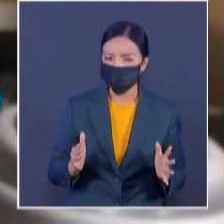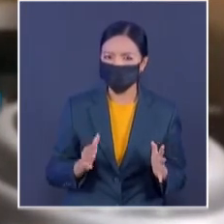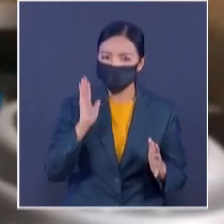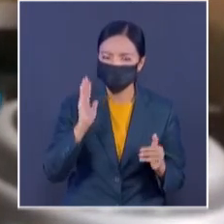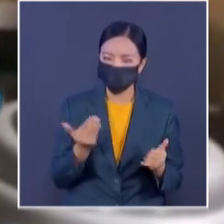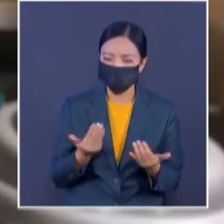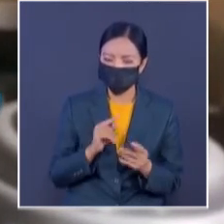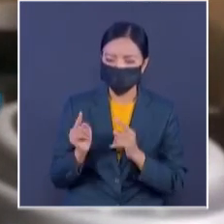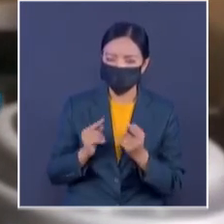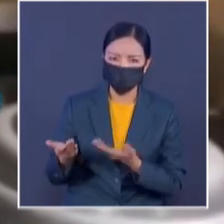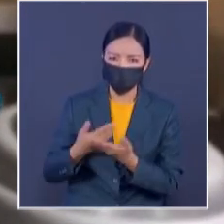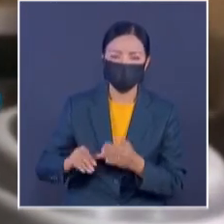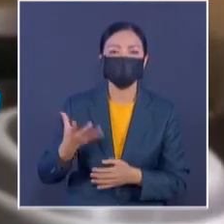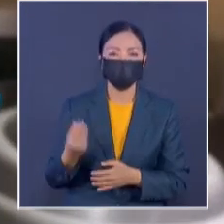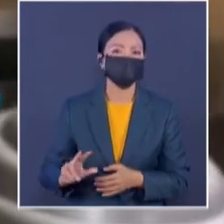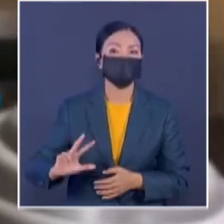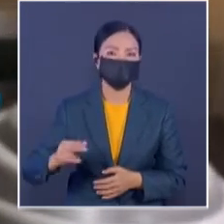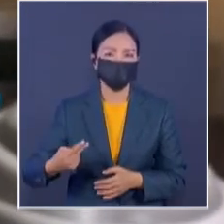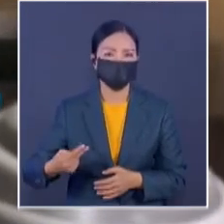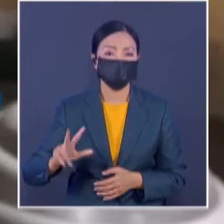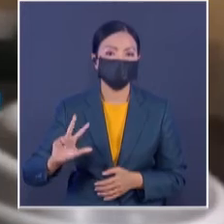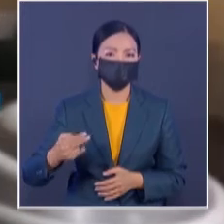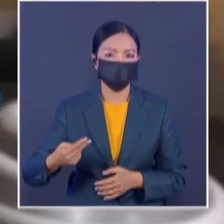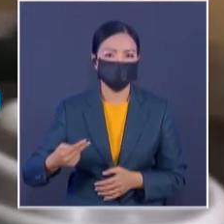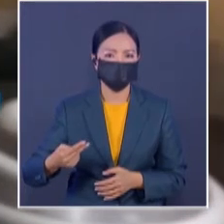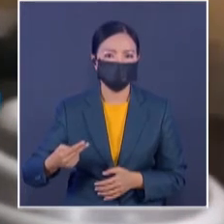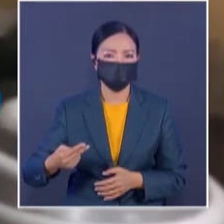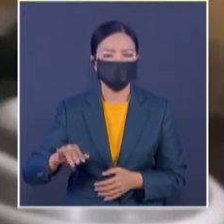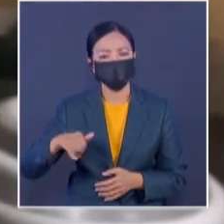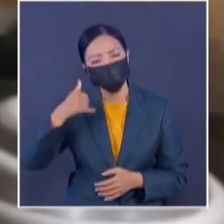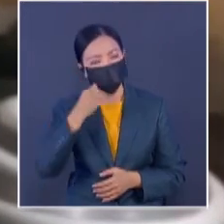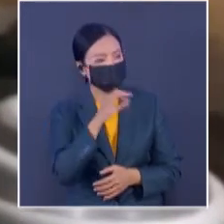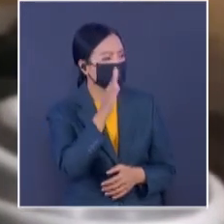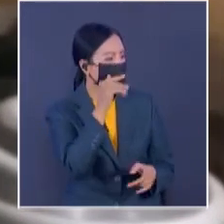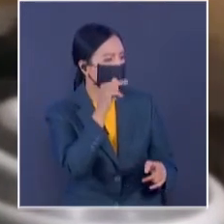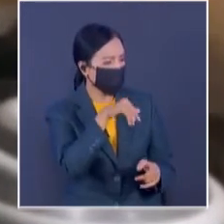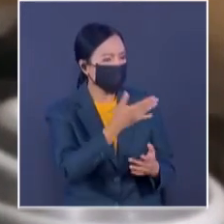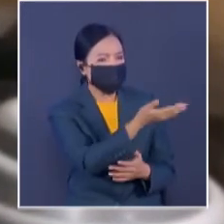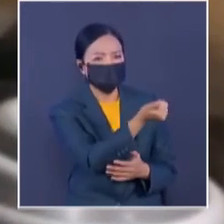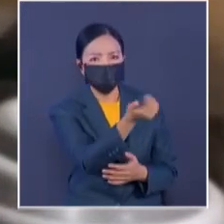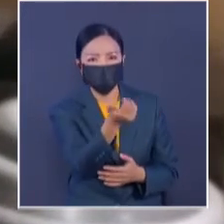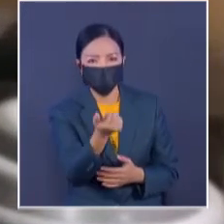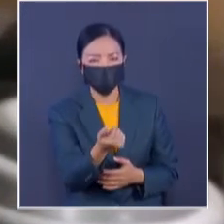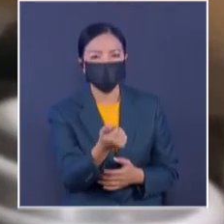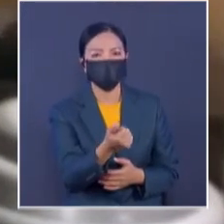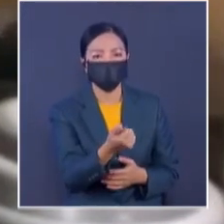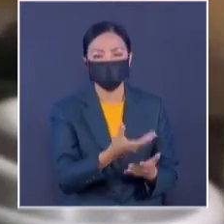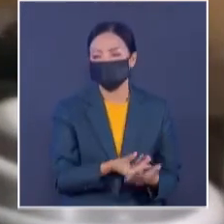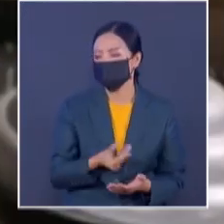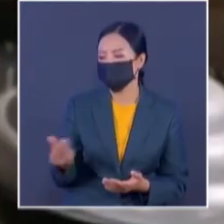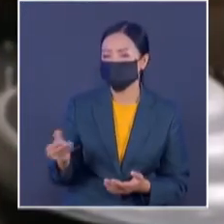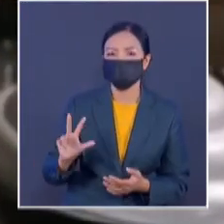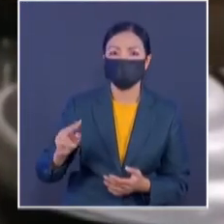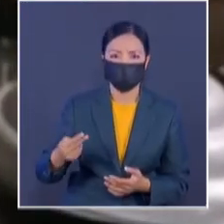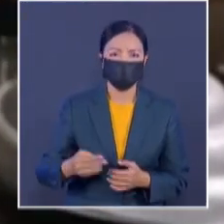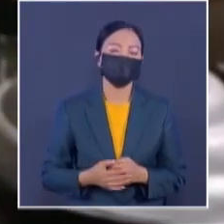คือไปคือมาเขาบอกแล้ว30,000เท่าไหร่ละ30,000จะกูมาหาพ่อหาแม่พ่อแม่ก็ต้องหายิ้มน้องให้